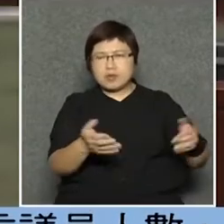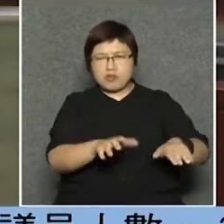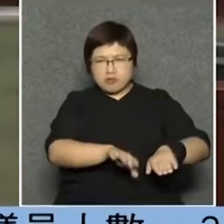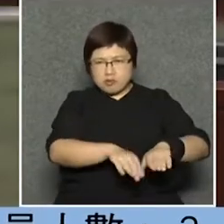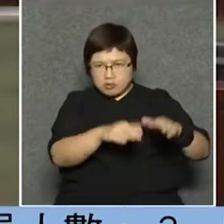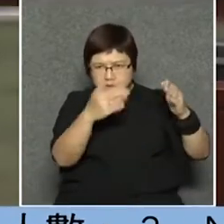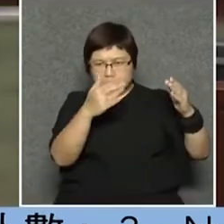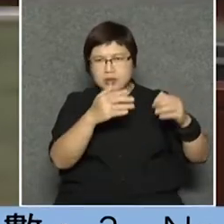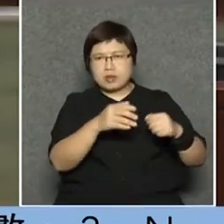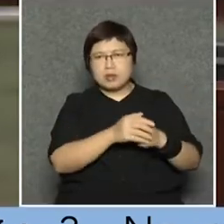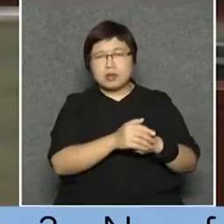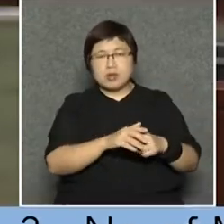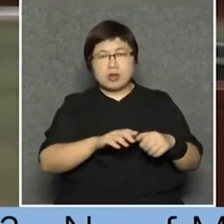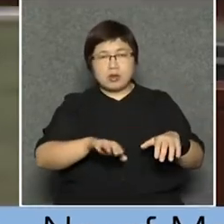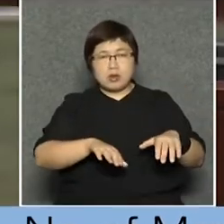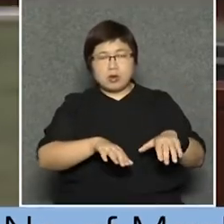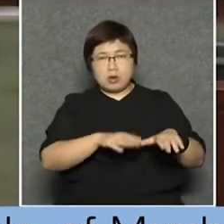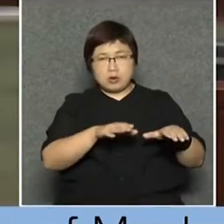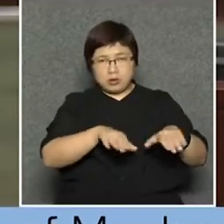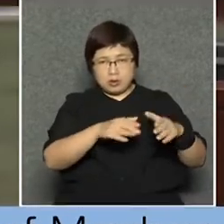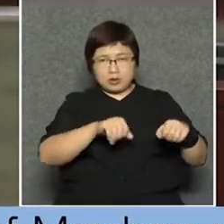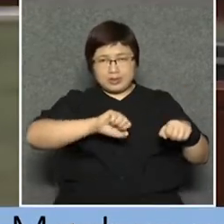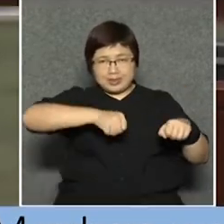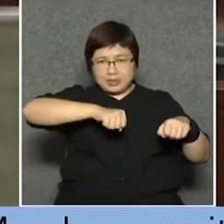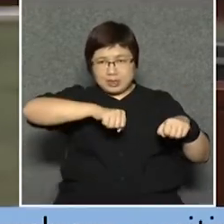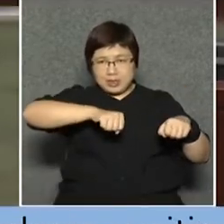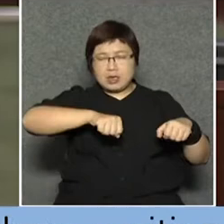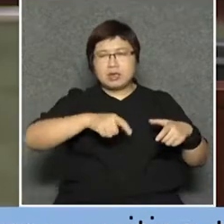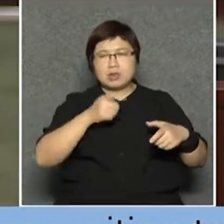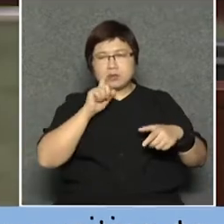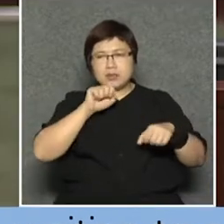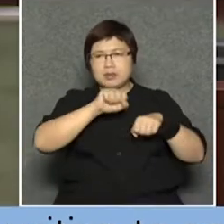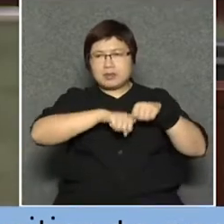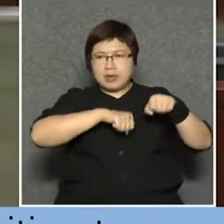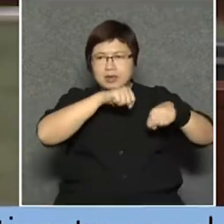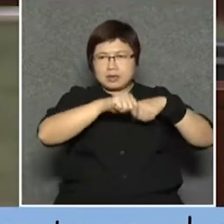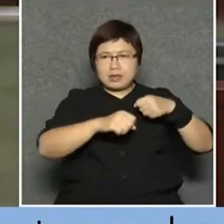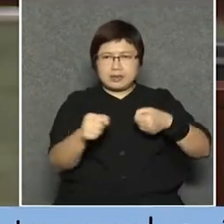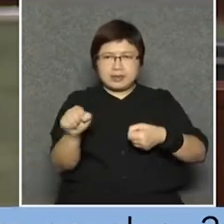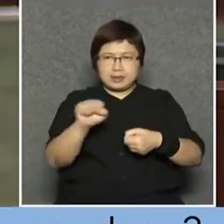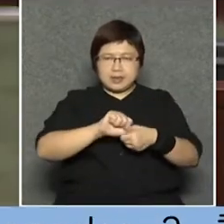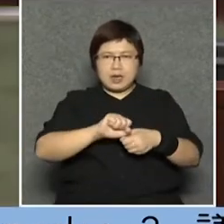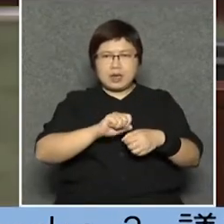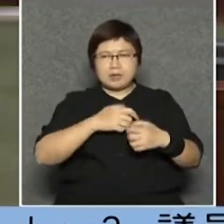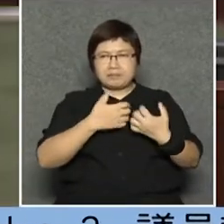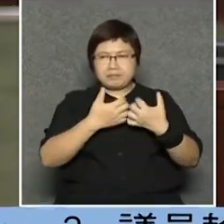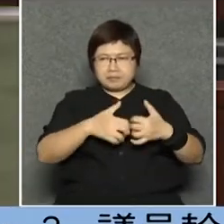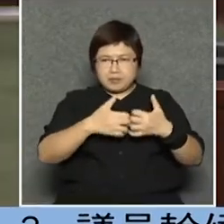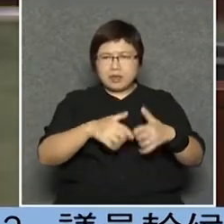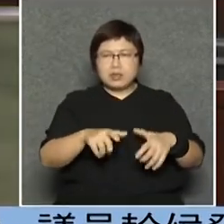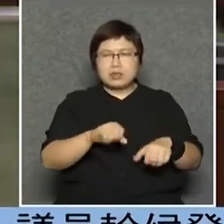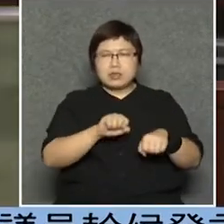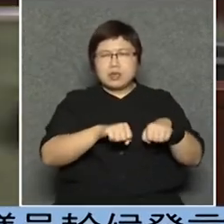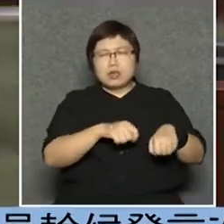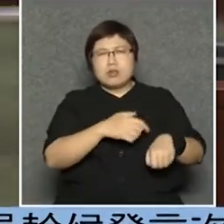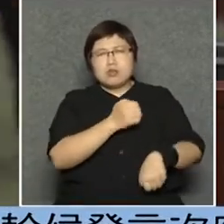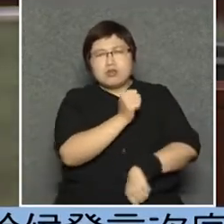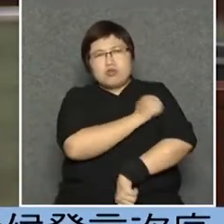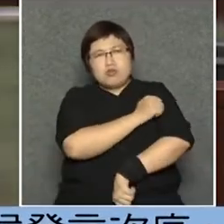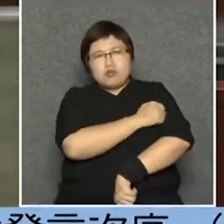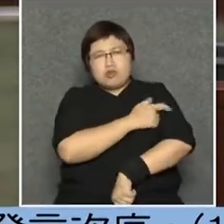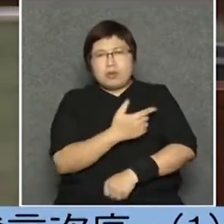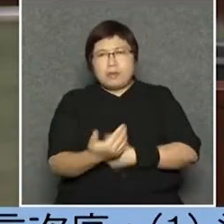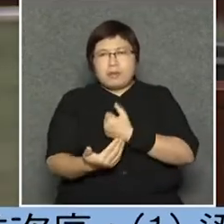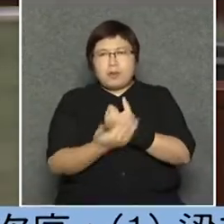開頭的電單車其實只不過是單車加了一些摩打下去，就是你踩到累了，那就幫一幫